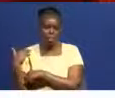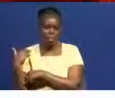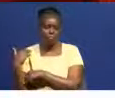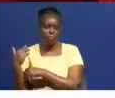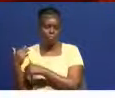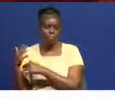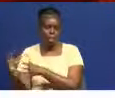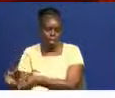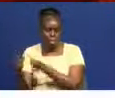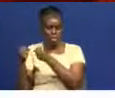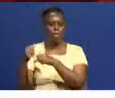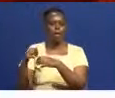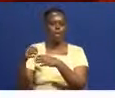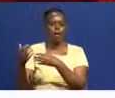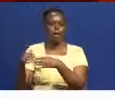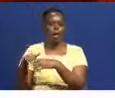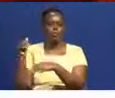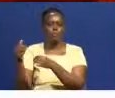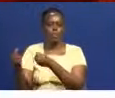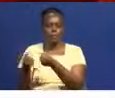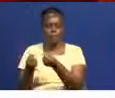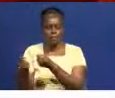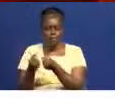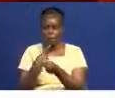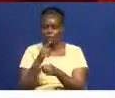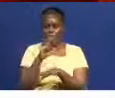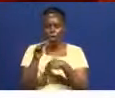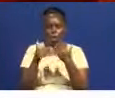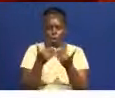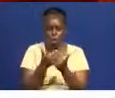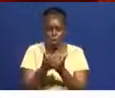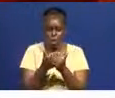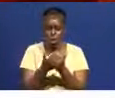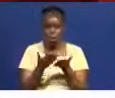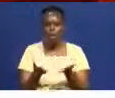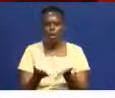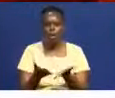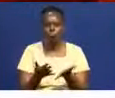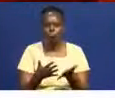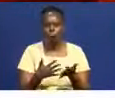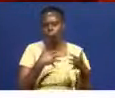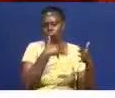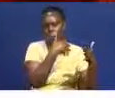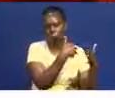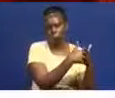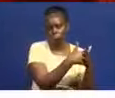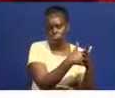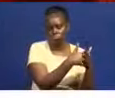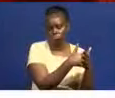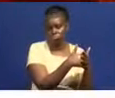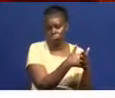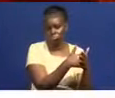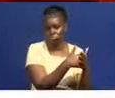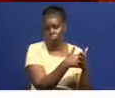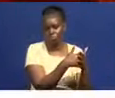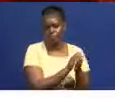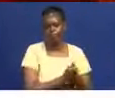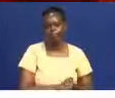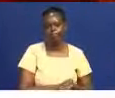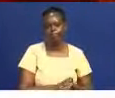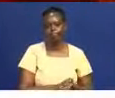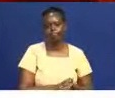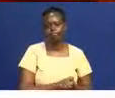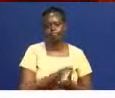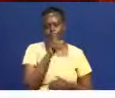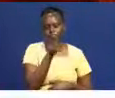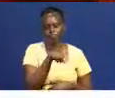alivyotolewa, tunasema ya kwamba wale wote ambao hivi sasa wamewekwa ndani korokoroni kwa